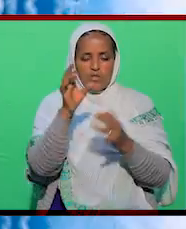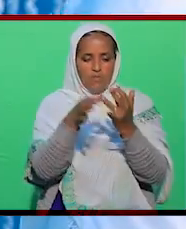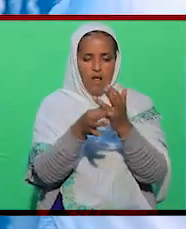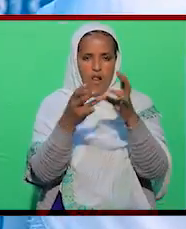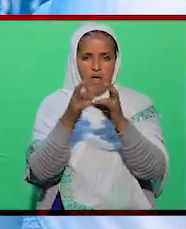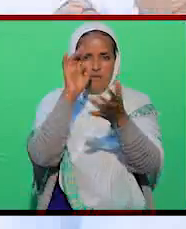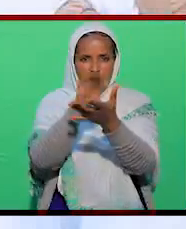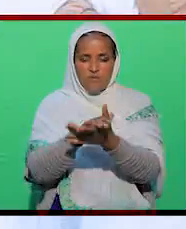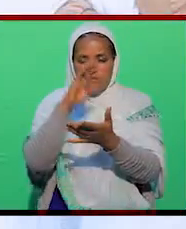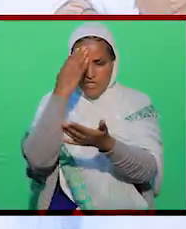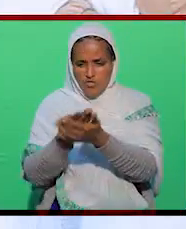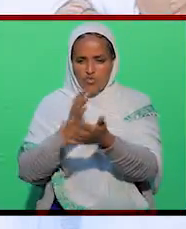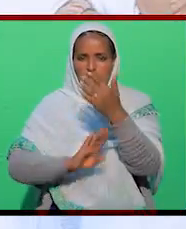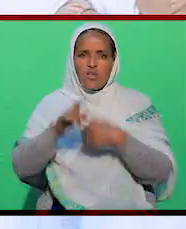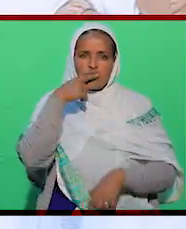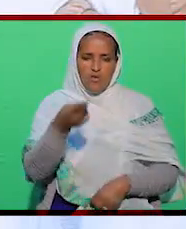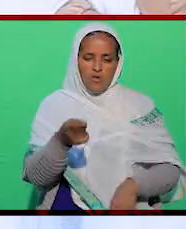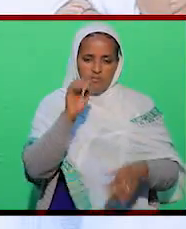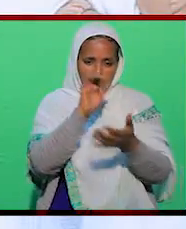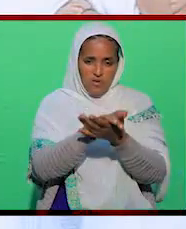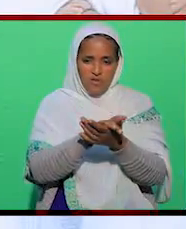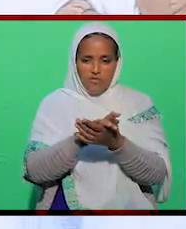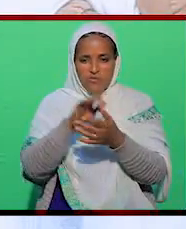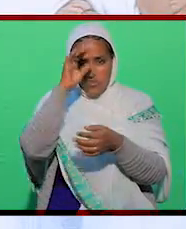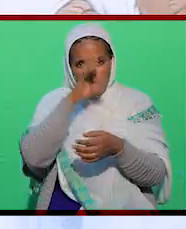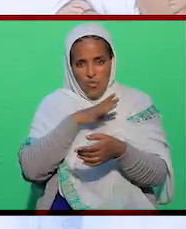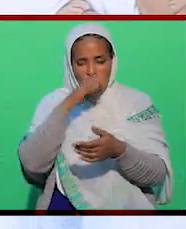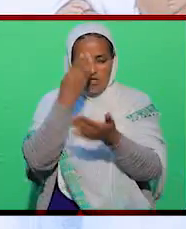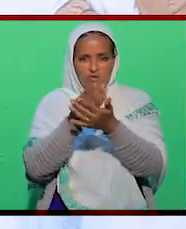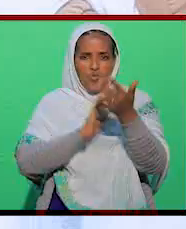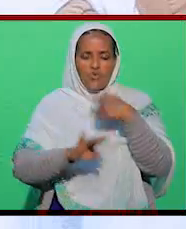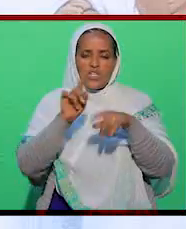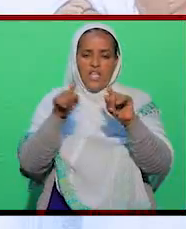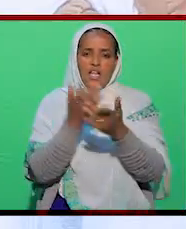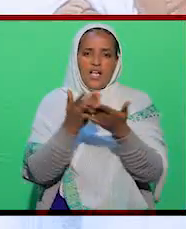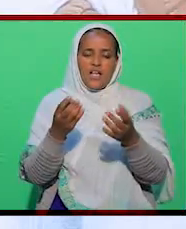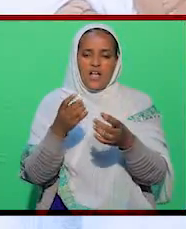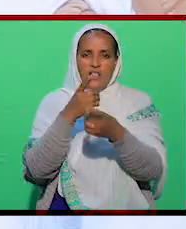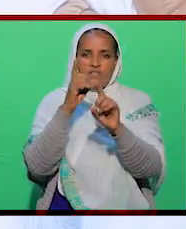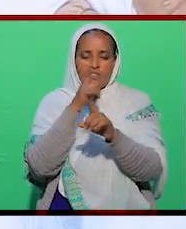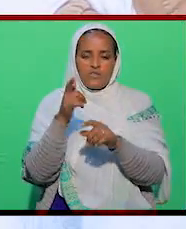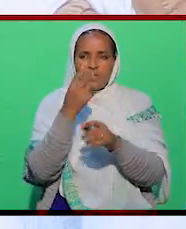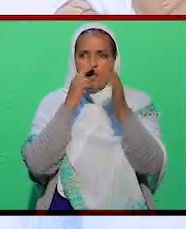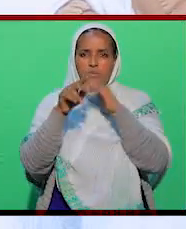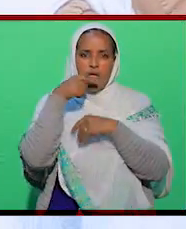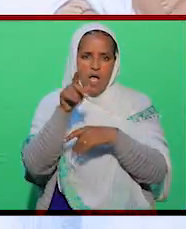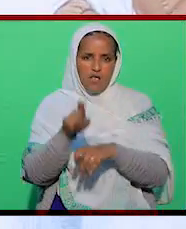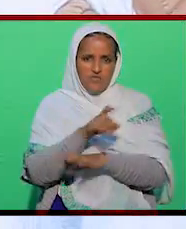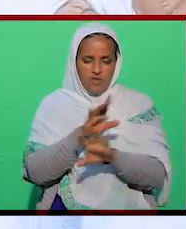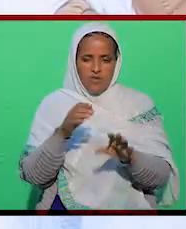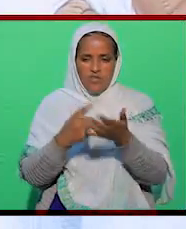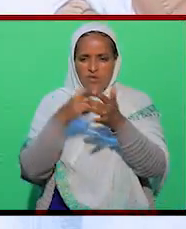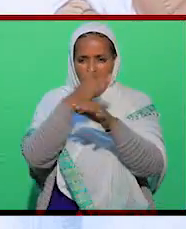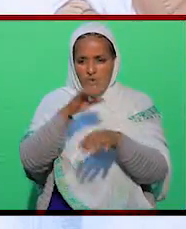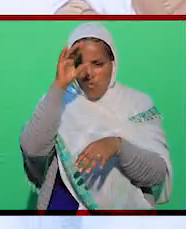አላሉ፣ ሁለት ባልና ሚስት ሲጋቡ ልጅ ትወልዳላችሁ አለ። መቼም የሚጋባ ሰው ልጅ ለመውለዱ የተለየ ነገር ካልተፈጠረ በቀር ምን ነቢይነት